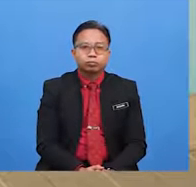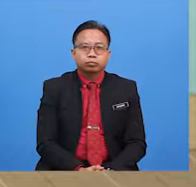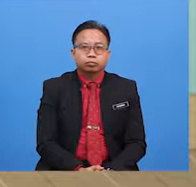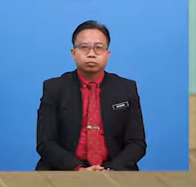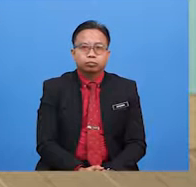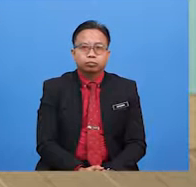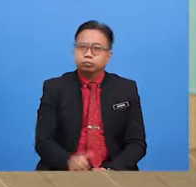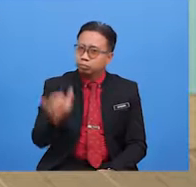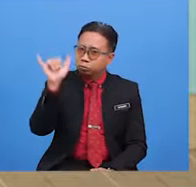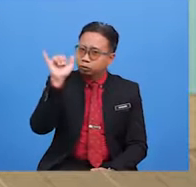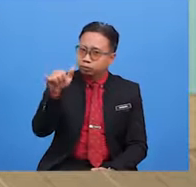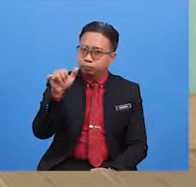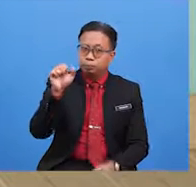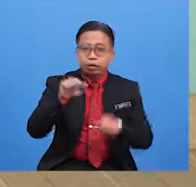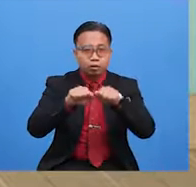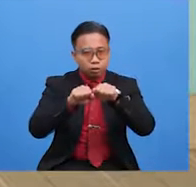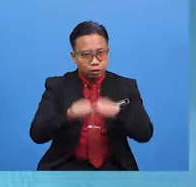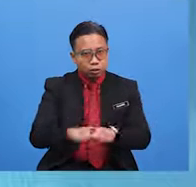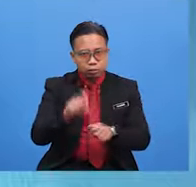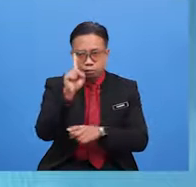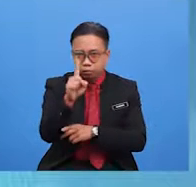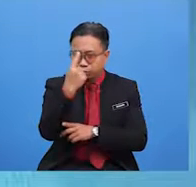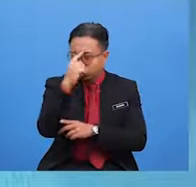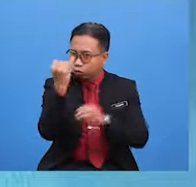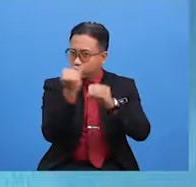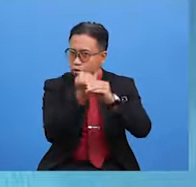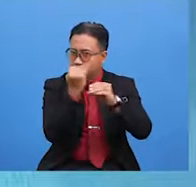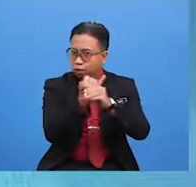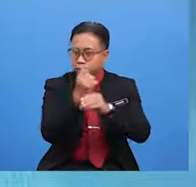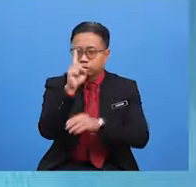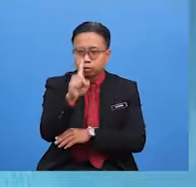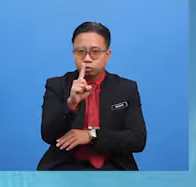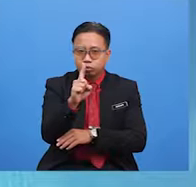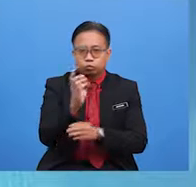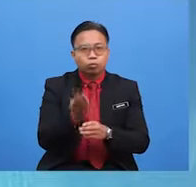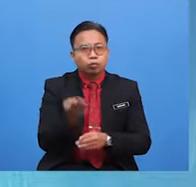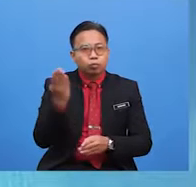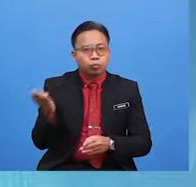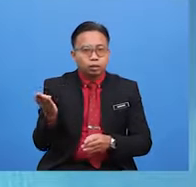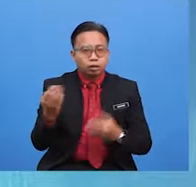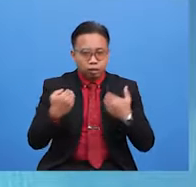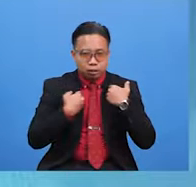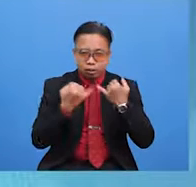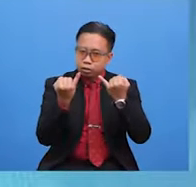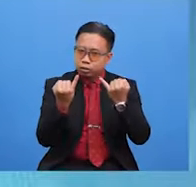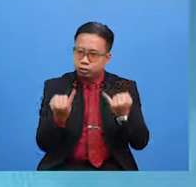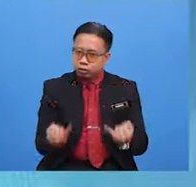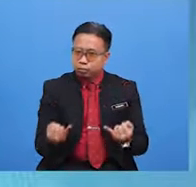Ya, syarat pertama untuk jirin ialah suatu bah benda itu mempunyai